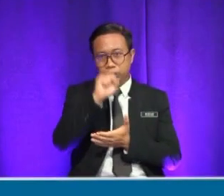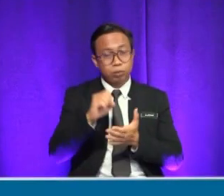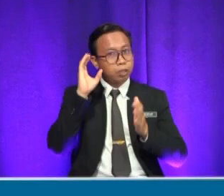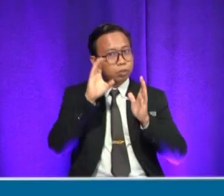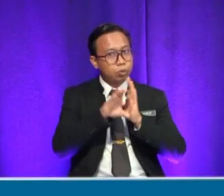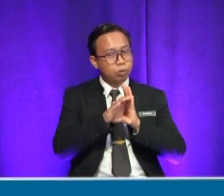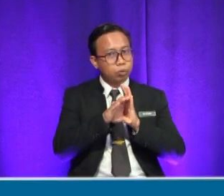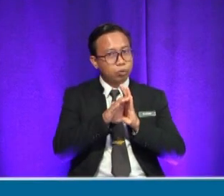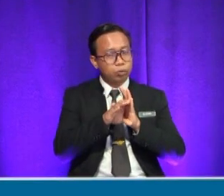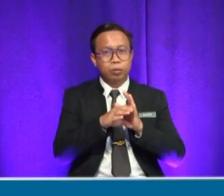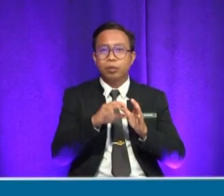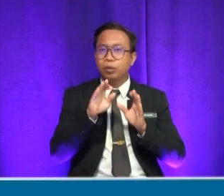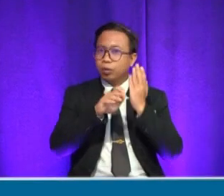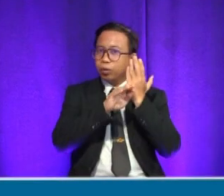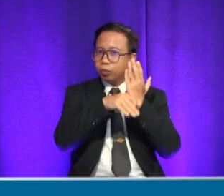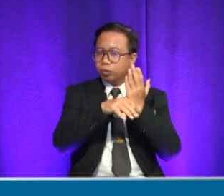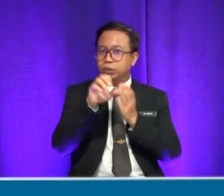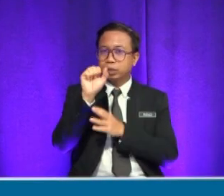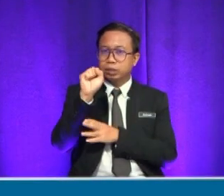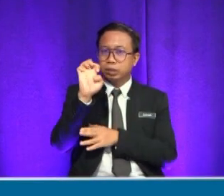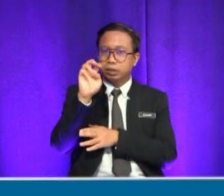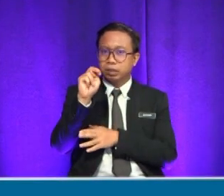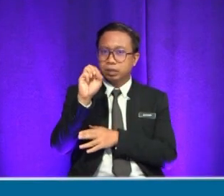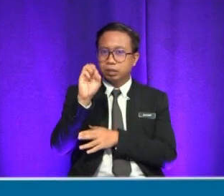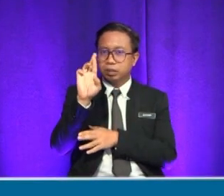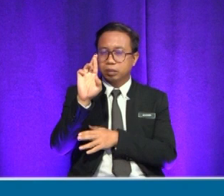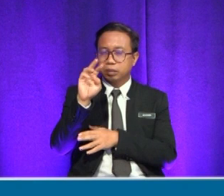contoh. Berikut adalah fungsi sensor